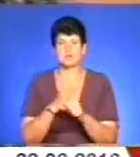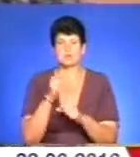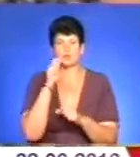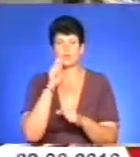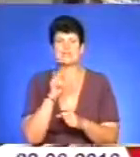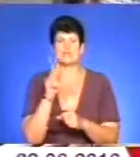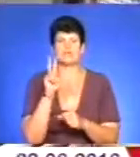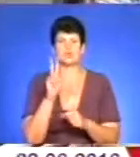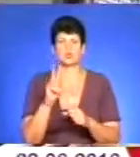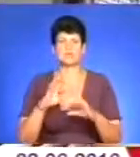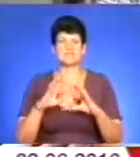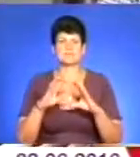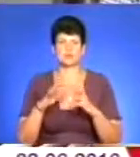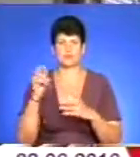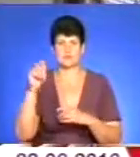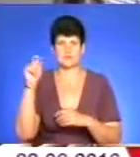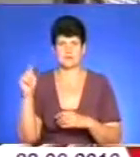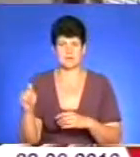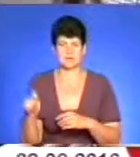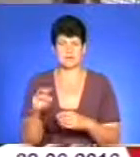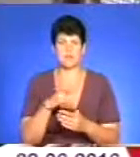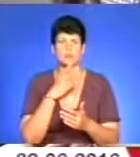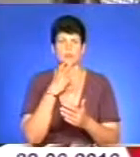війні». Подається сучасне бачення